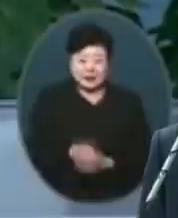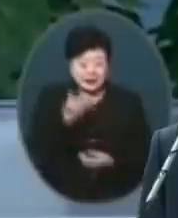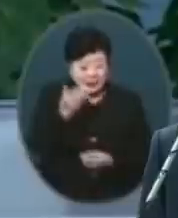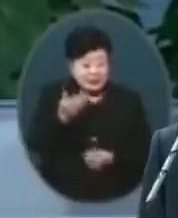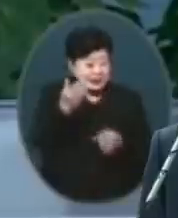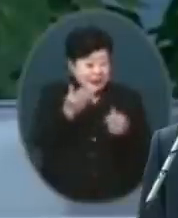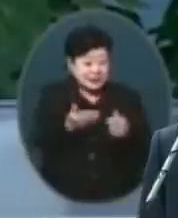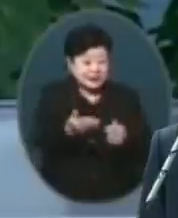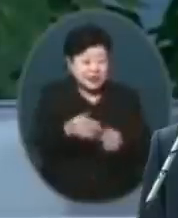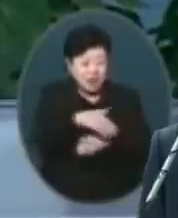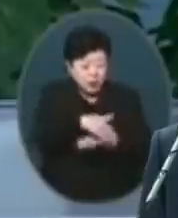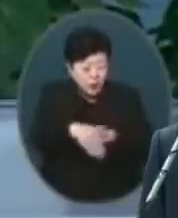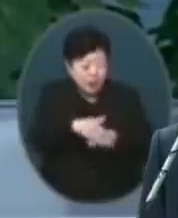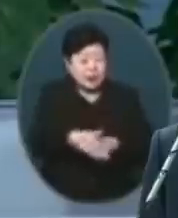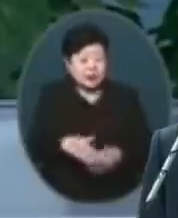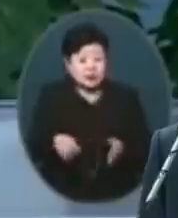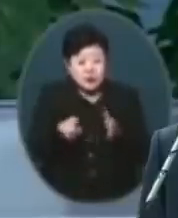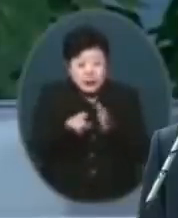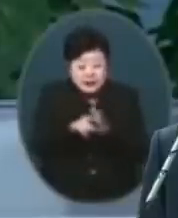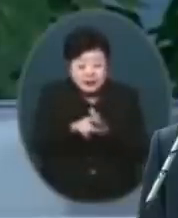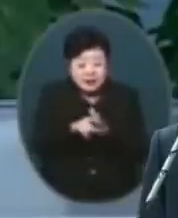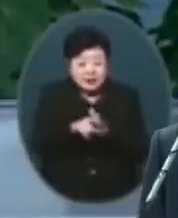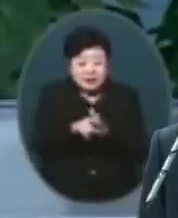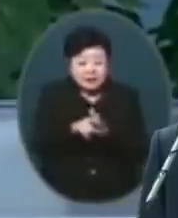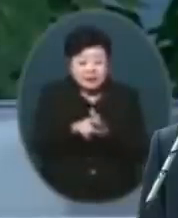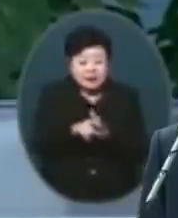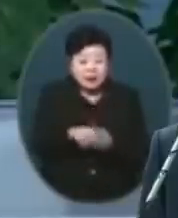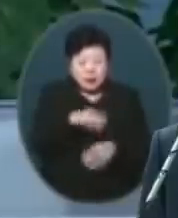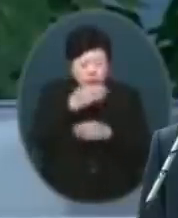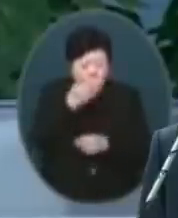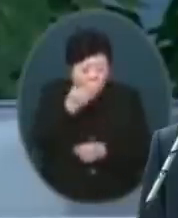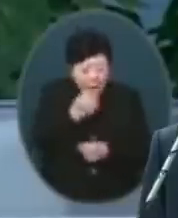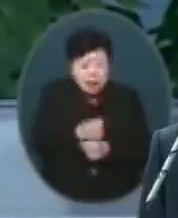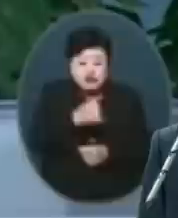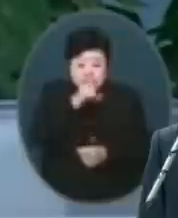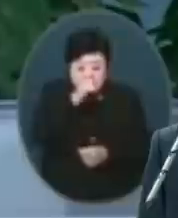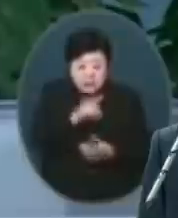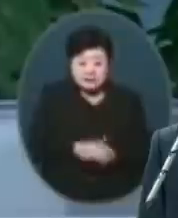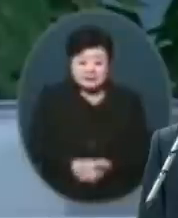당신의 계획한 뜻을 위해서 못할 일이 없는 것입니다.